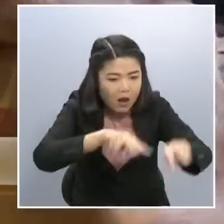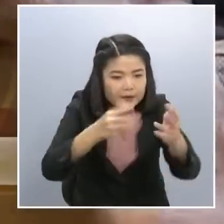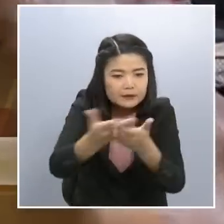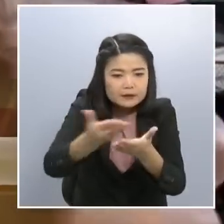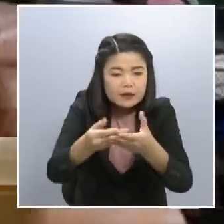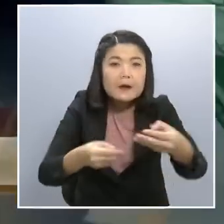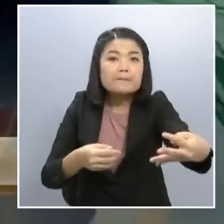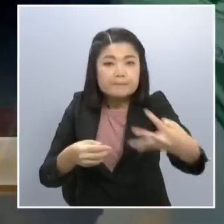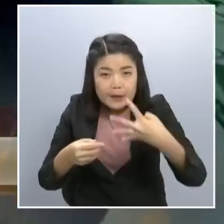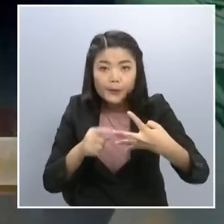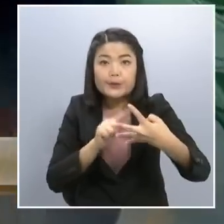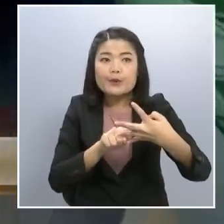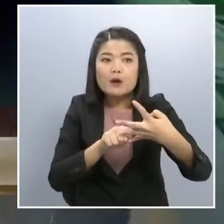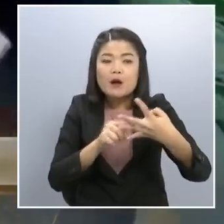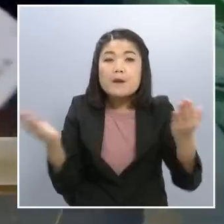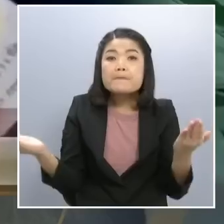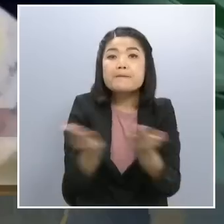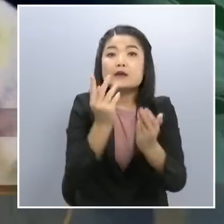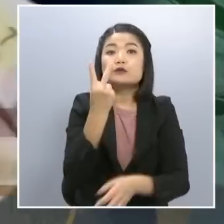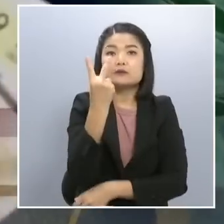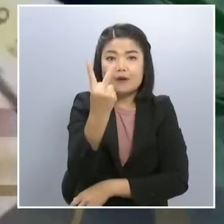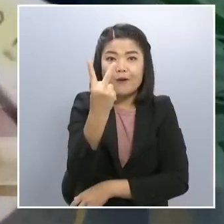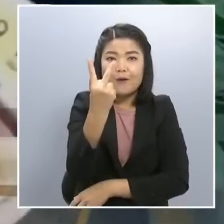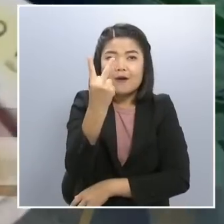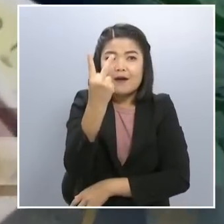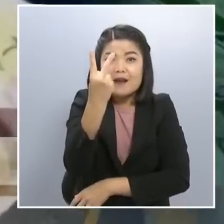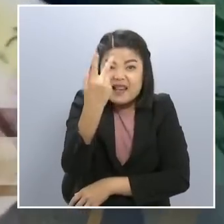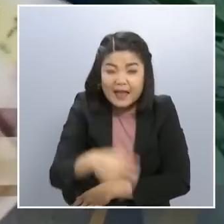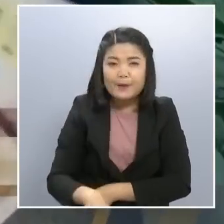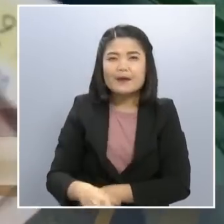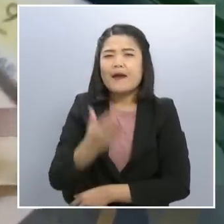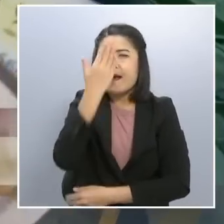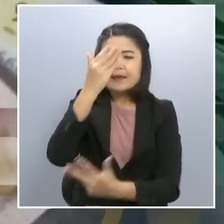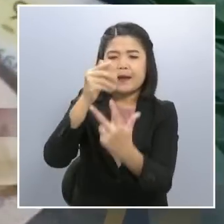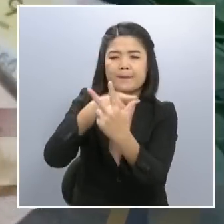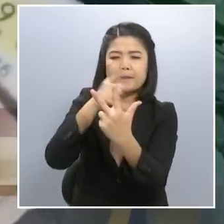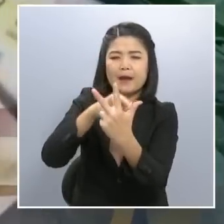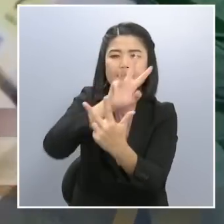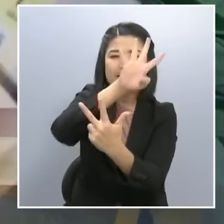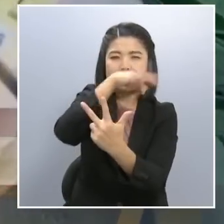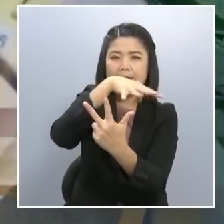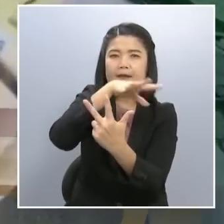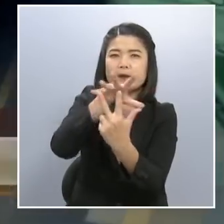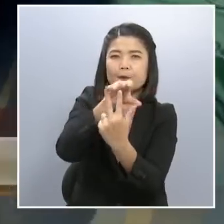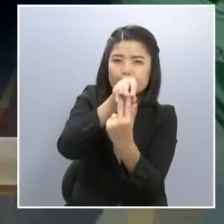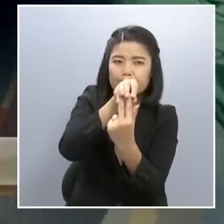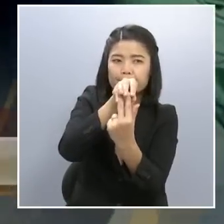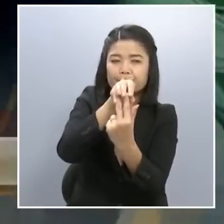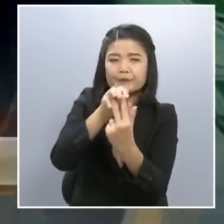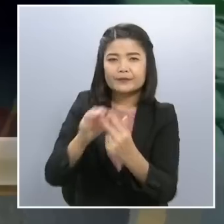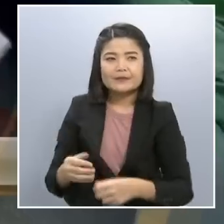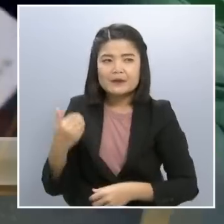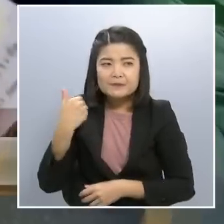มา4ใบถูกไป2ใบนะคะแล้วยังถูกเลขหน้า3ตัวอีก 4,000 เลข2สาวพารวยอีก1